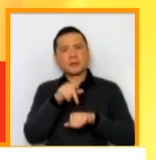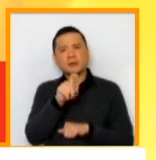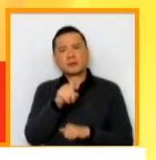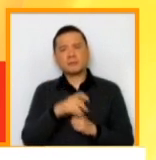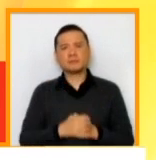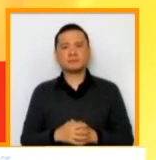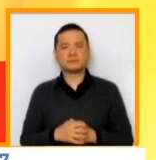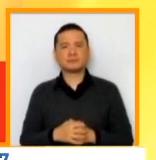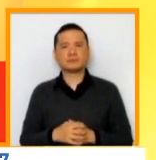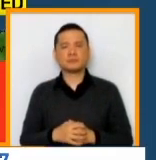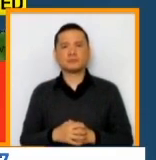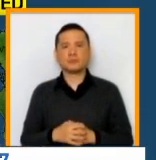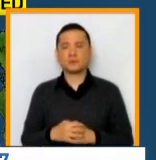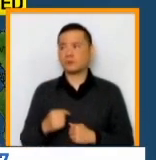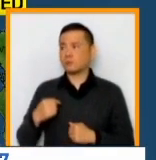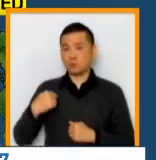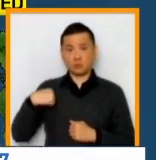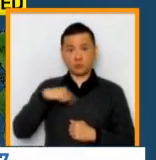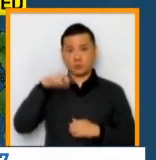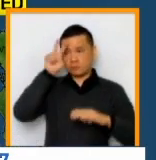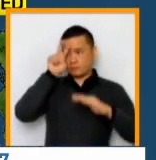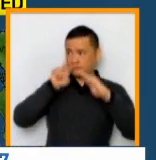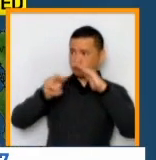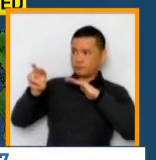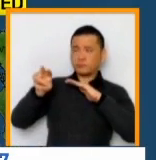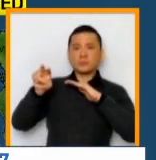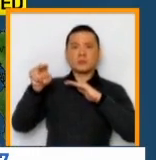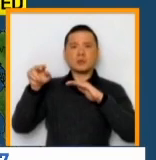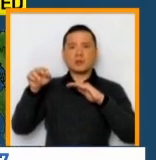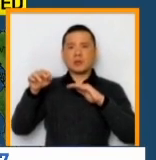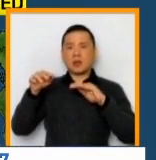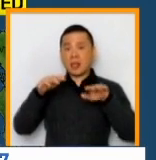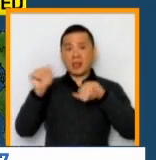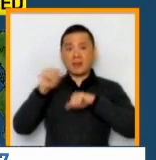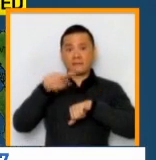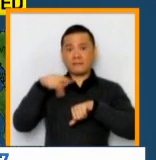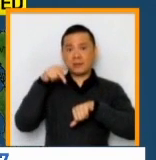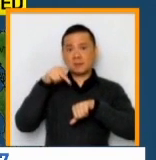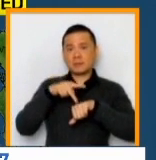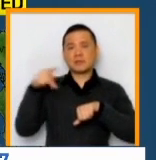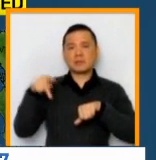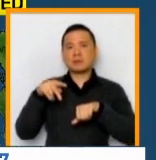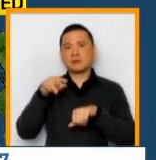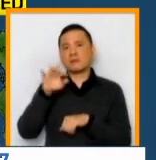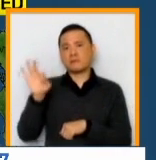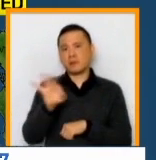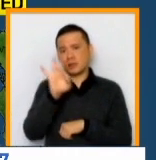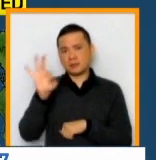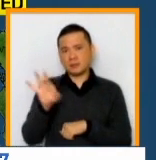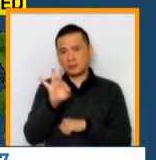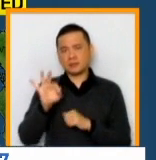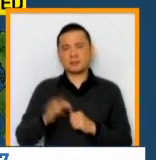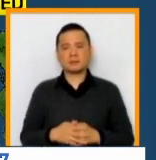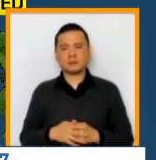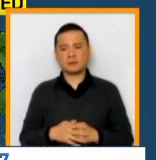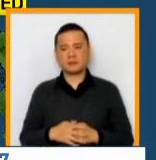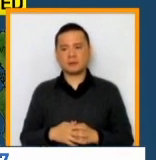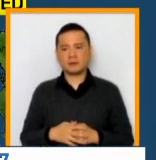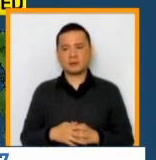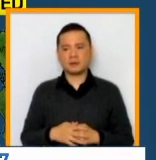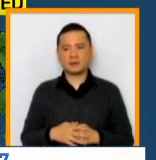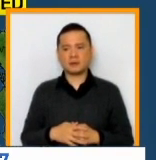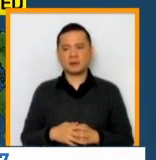Inaasahan natin na posible nga lumabas na ng par itong bagyo si Jolina sa darating na Biyernes, no? Biyernes. Pero yung patuloy